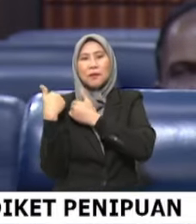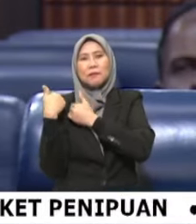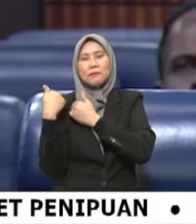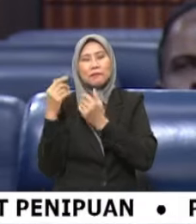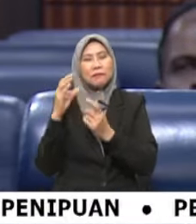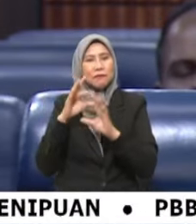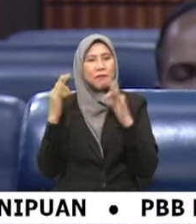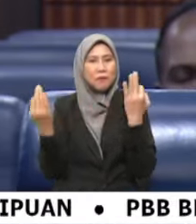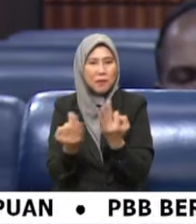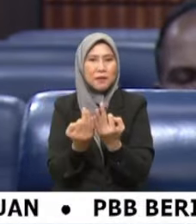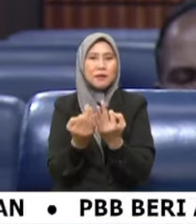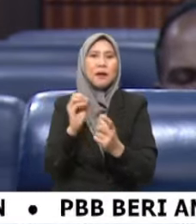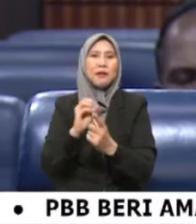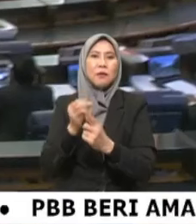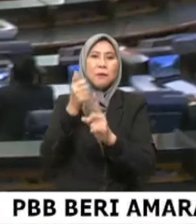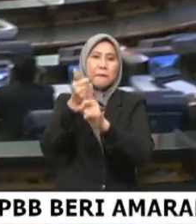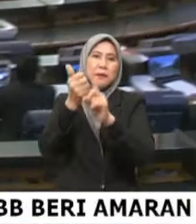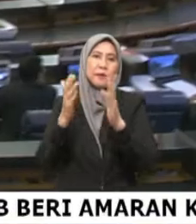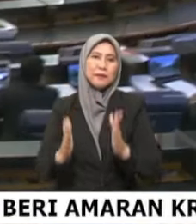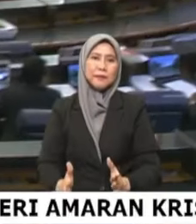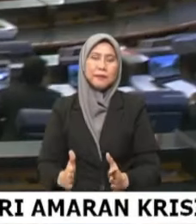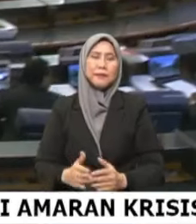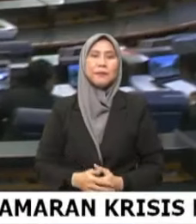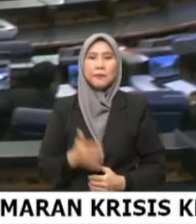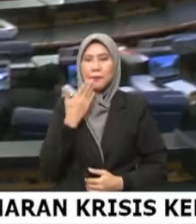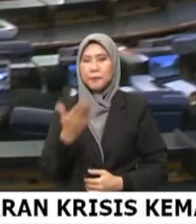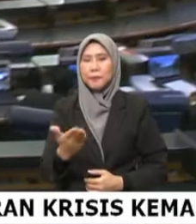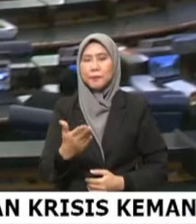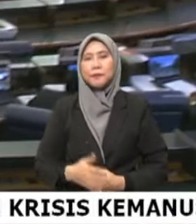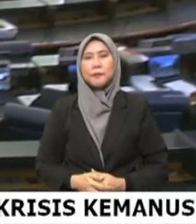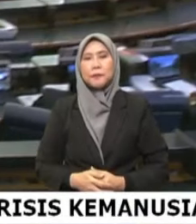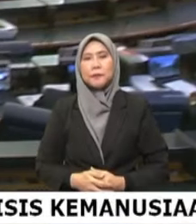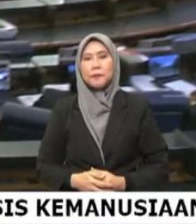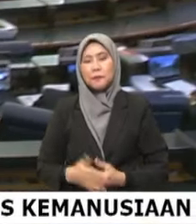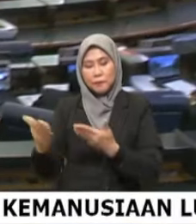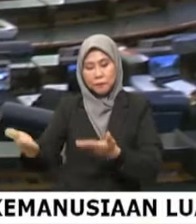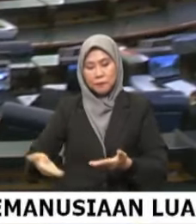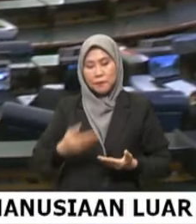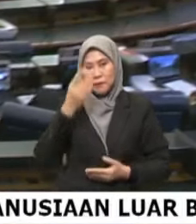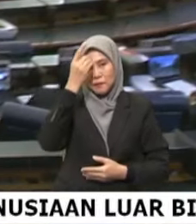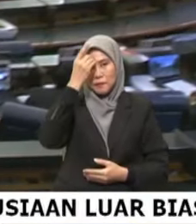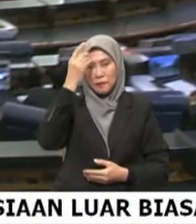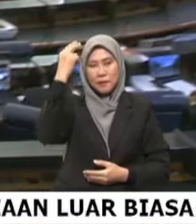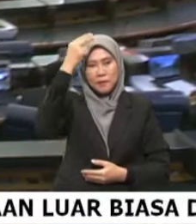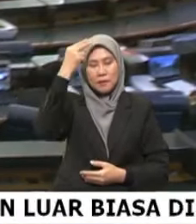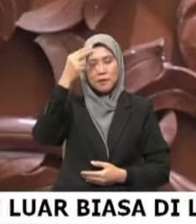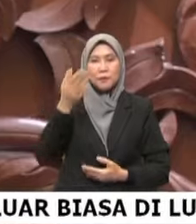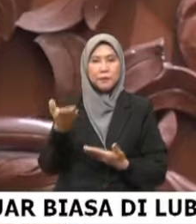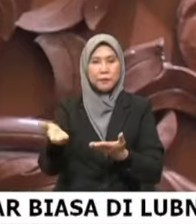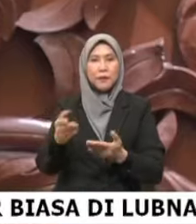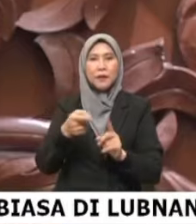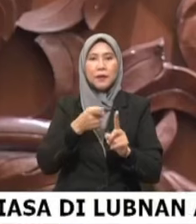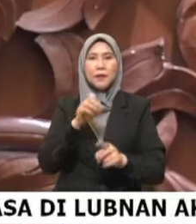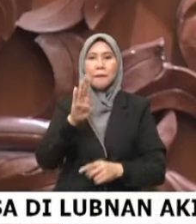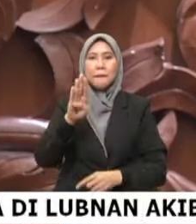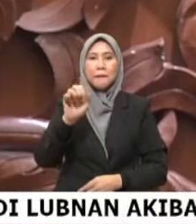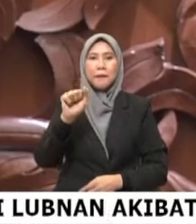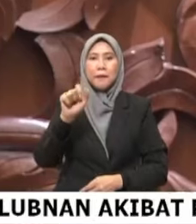keluarga. Sekian, terima kasih. Saya jemput Datuk Haji Idris bin Haji Ahmad Bagan Surai.